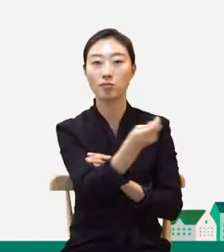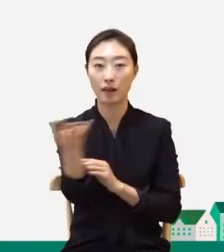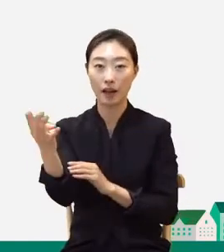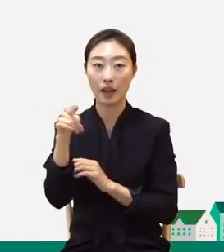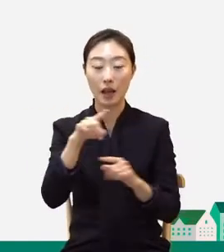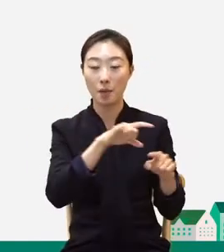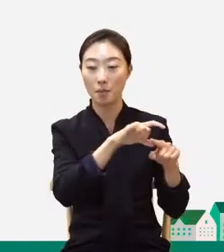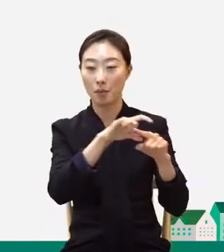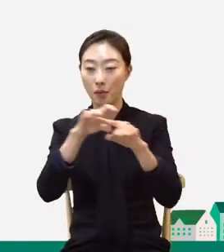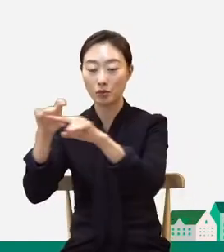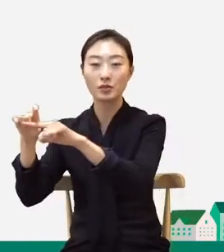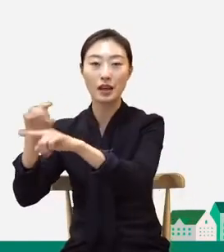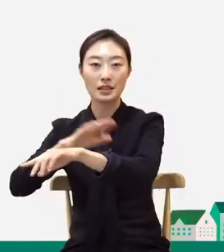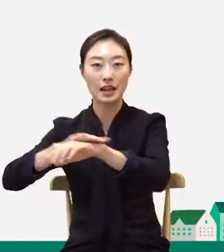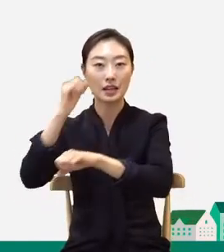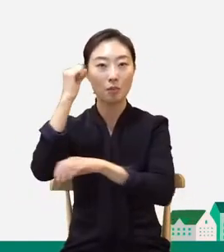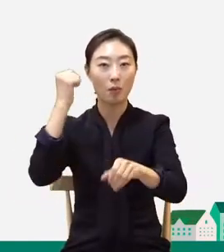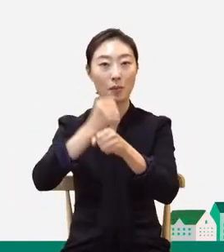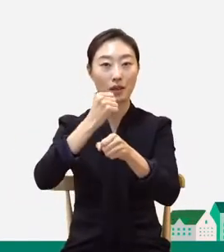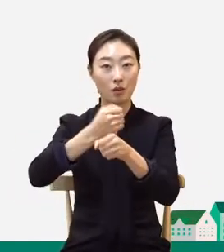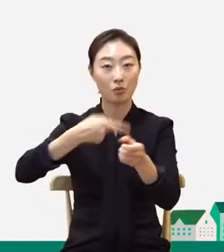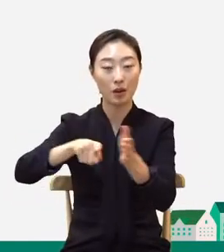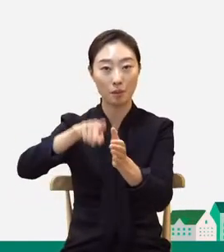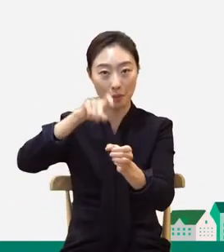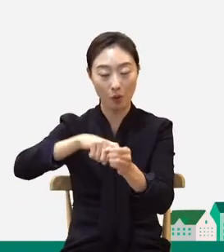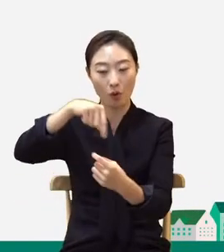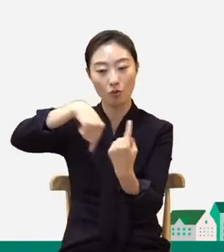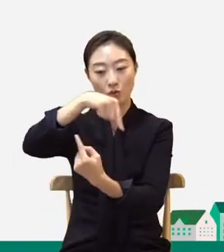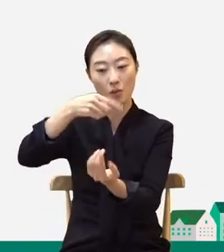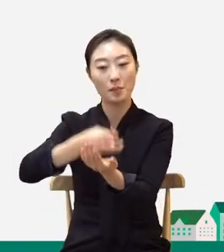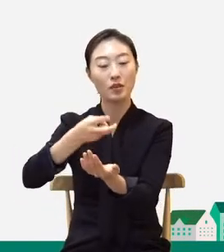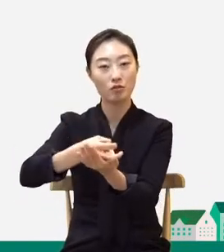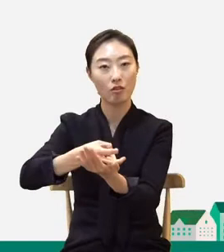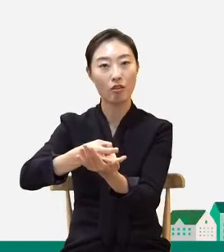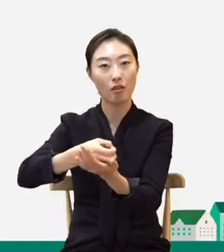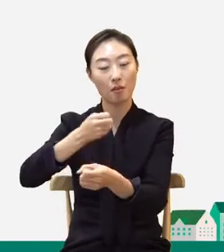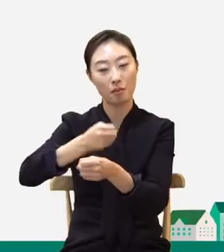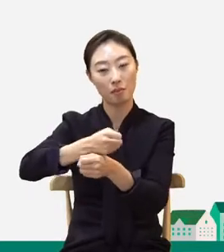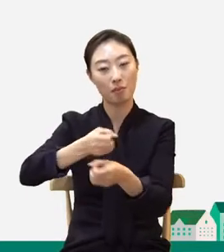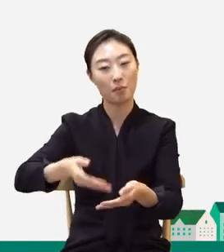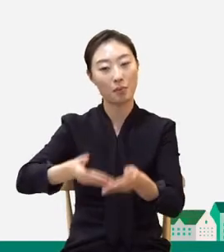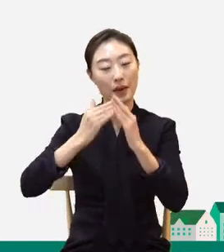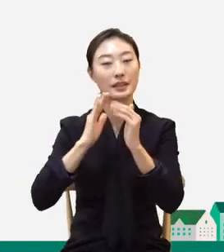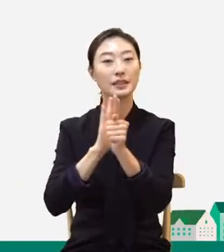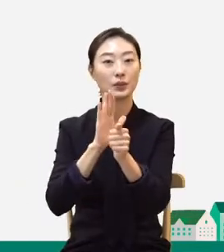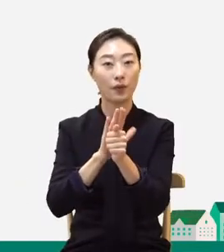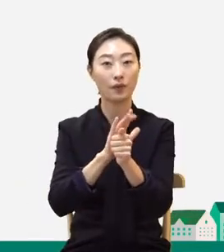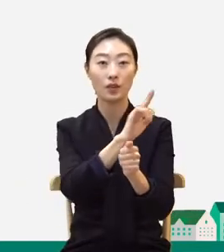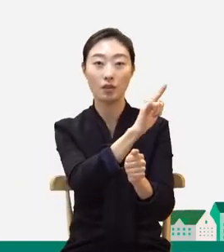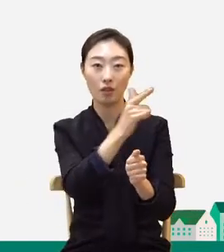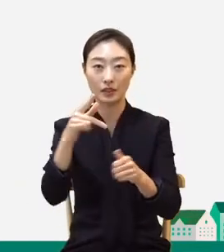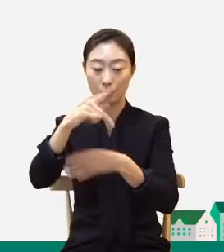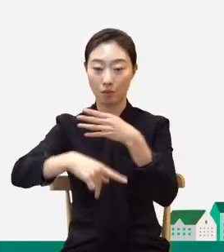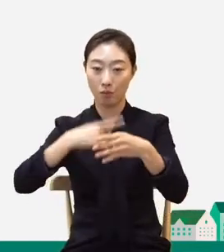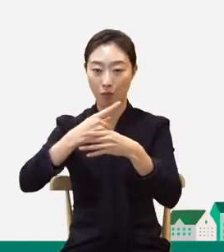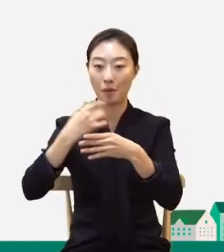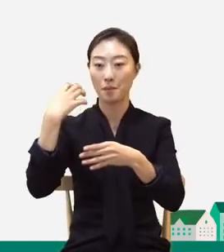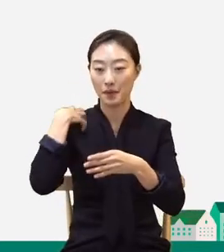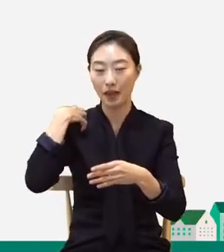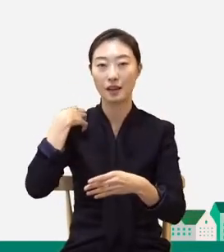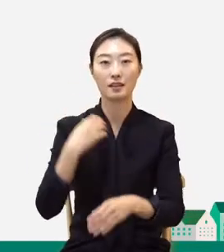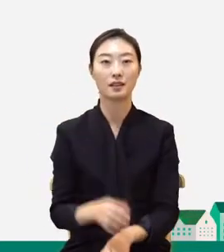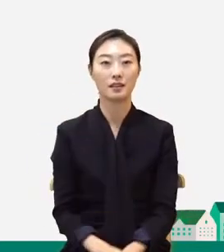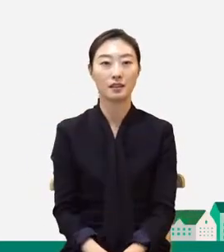표준화된 체계 내에서 운영이 될 수 있도록 주택 운영 매뉴얼을 만들어서 지원하는 등 이런 컨텐츠들을 개발하는 역할을 하고